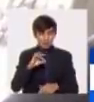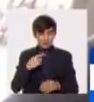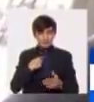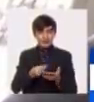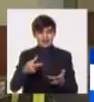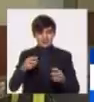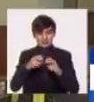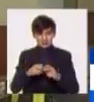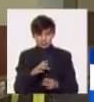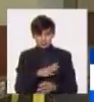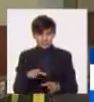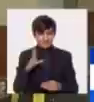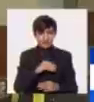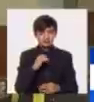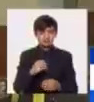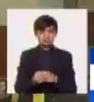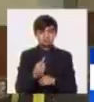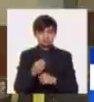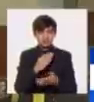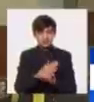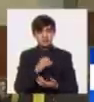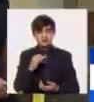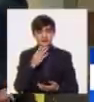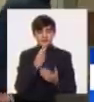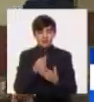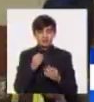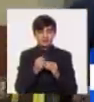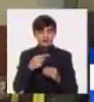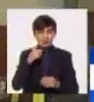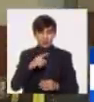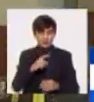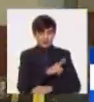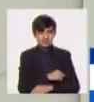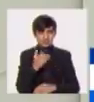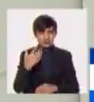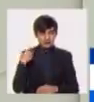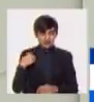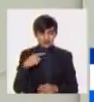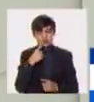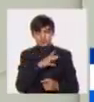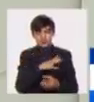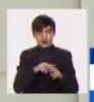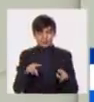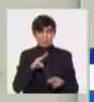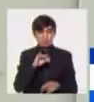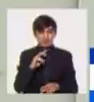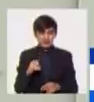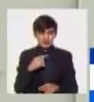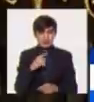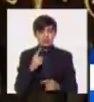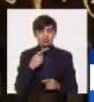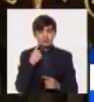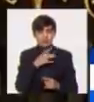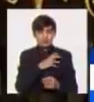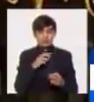коронавирусную инфекцию. 12-ші аурухананың экс-басшысы өз жазбасында дәл осы бұйрықты біртіндеп жарылатын минаға теңеген. Неге олай деуінің